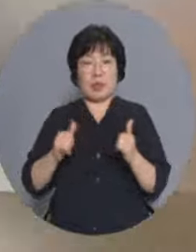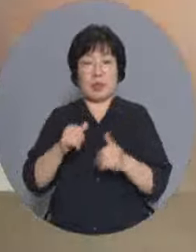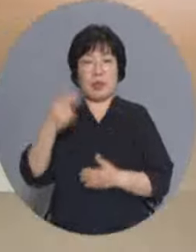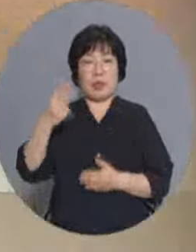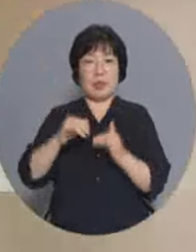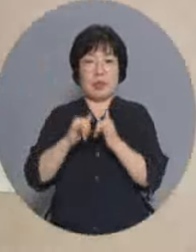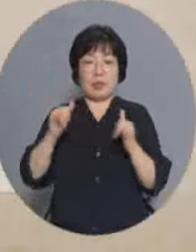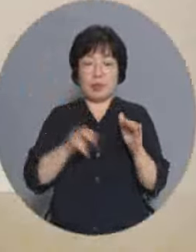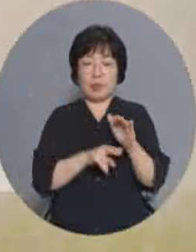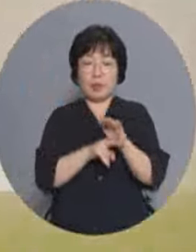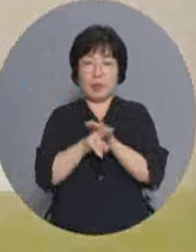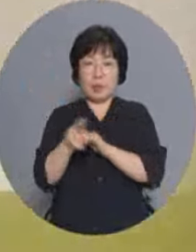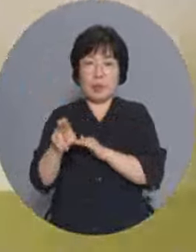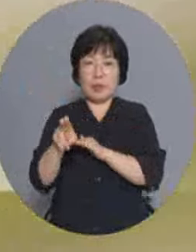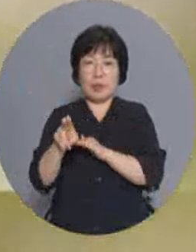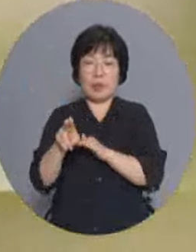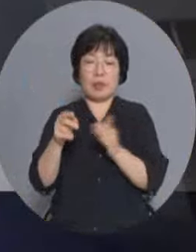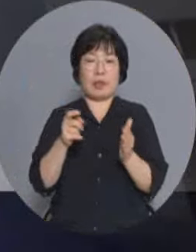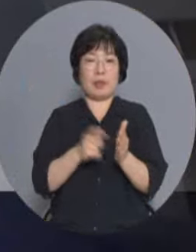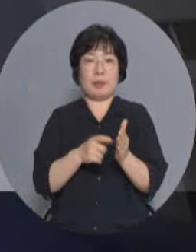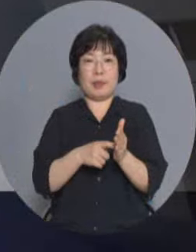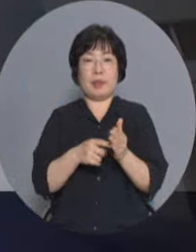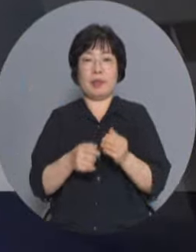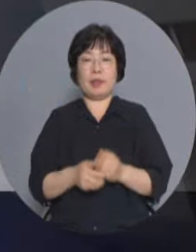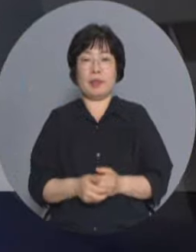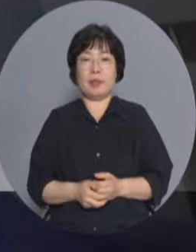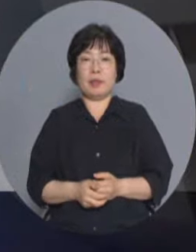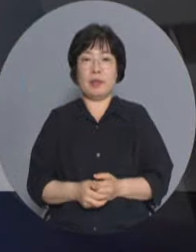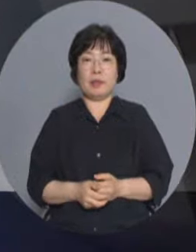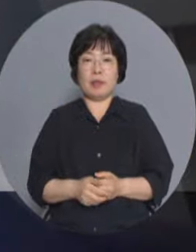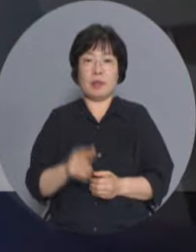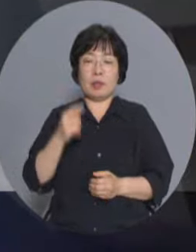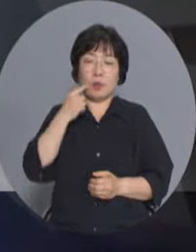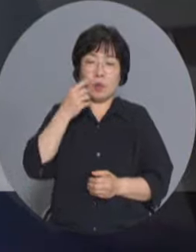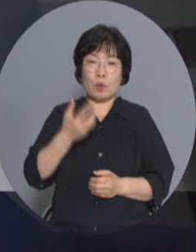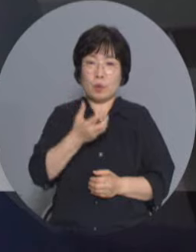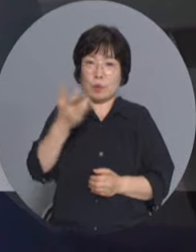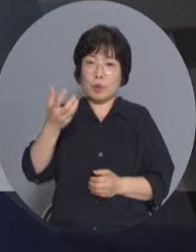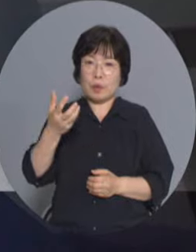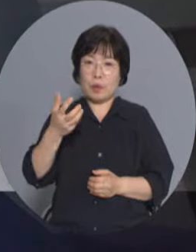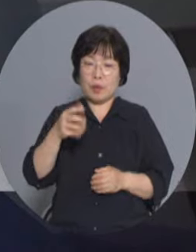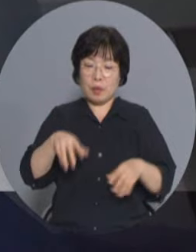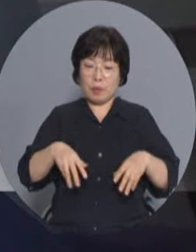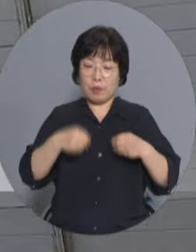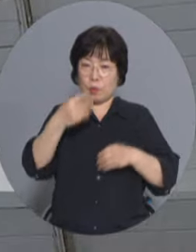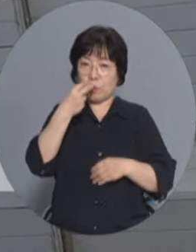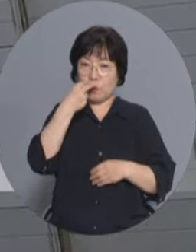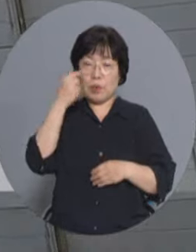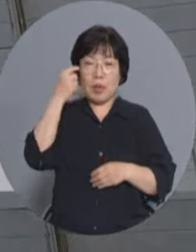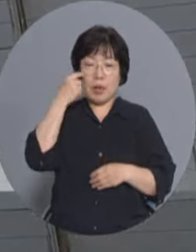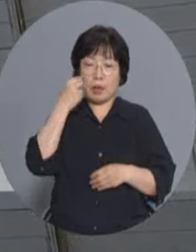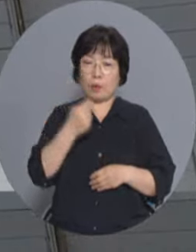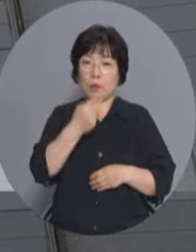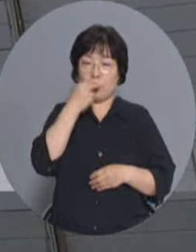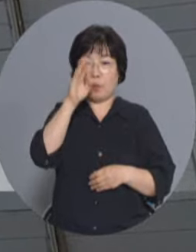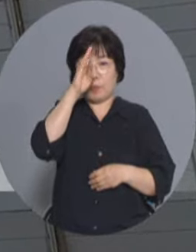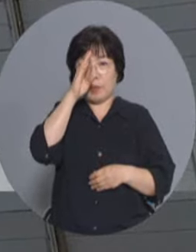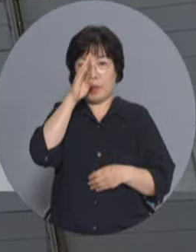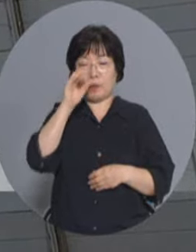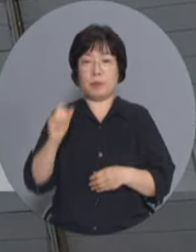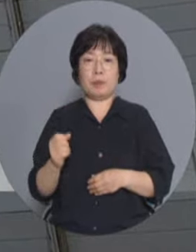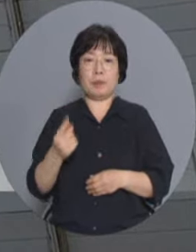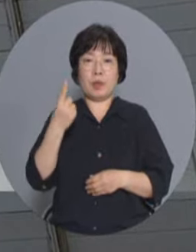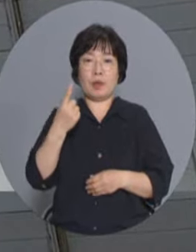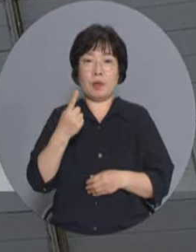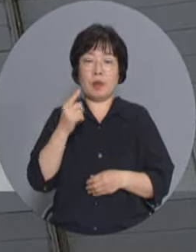공장 작업자 2천여 명도 긴급 대피했습니다 이산 화안 가스는 노출될 경우 안구나 호흡기 질환을 일으킬 수